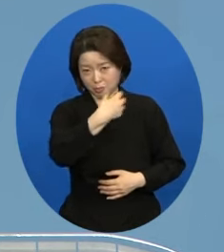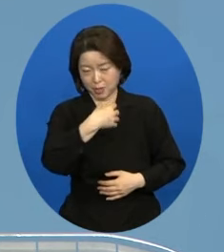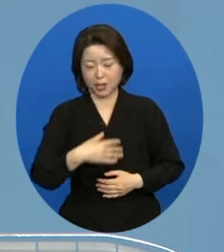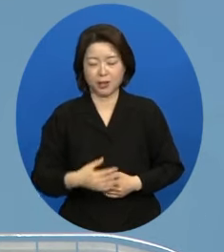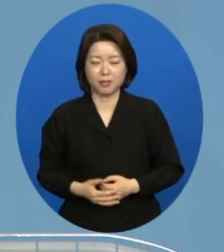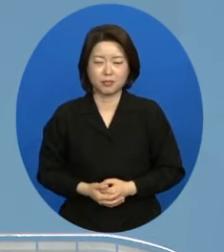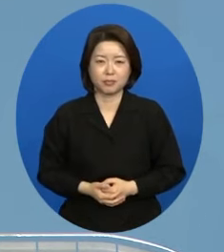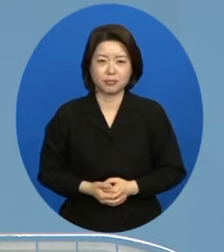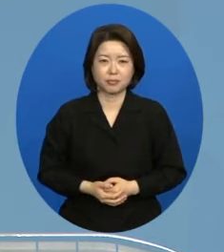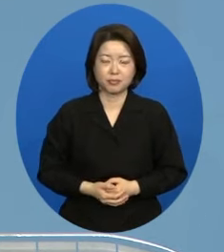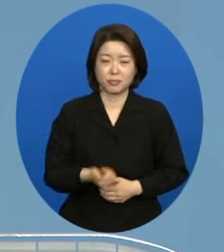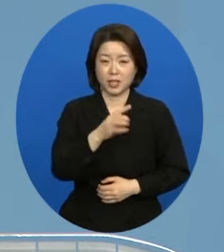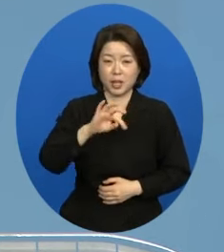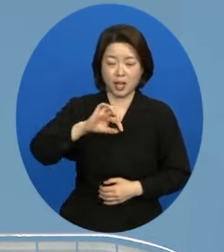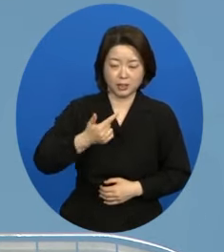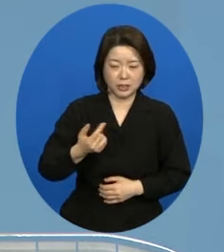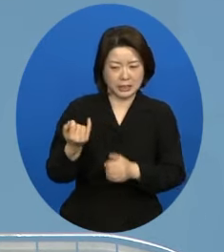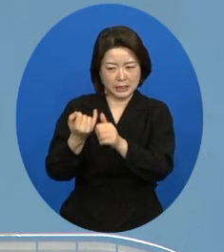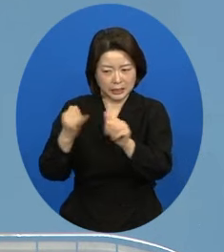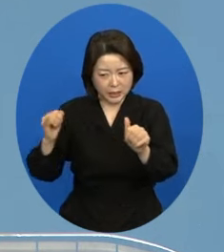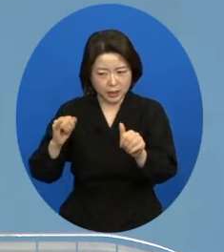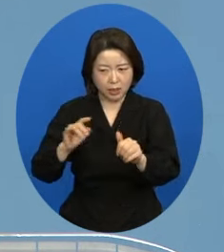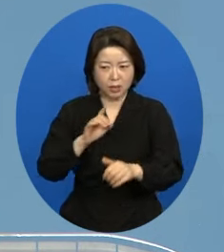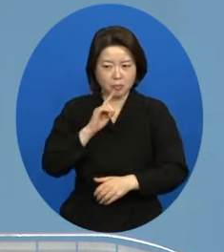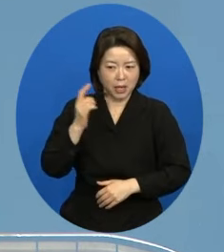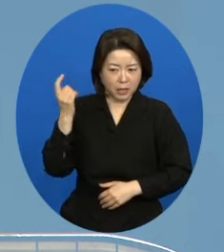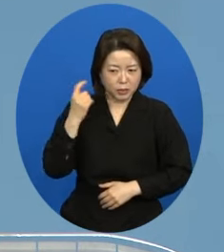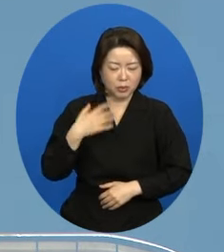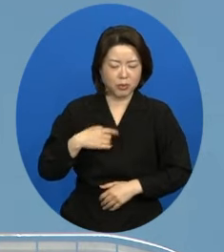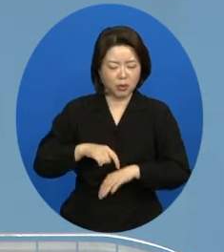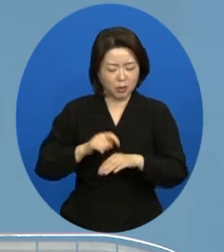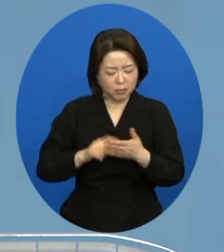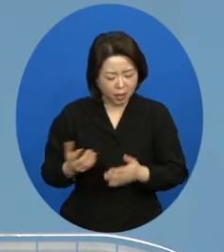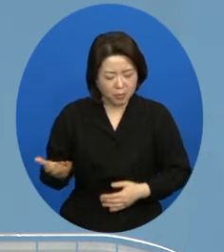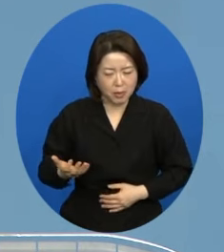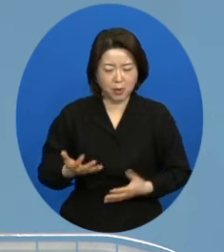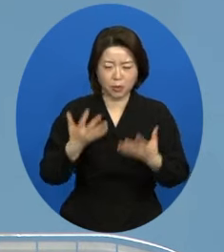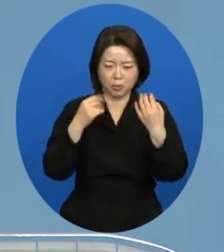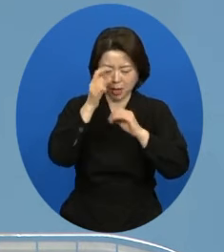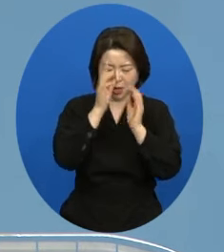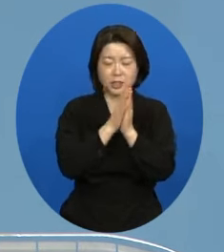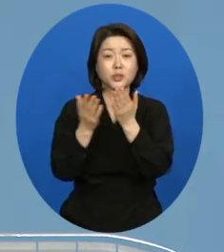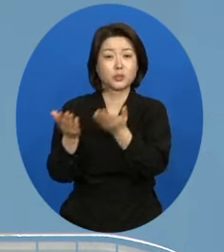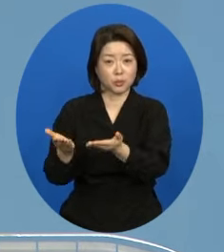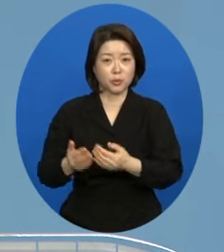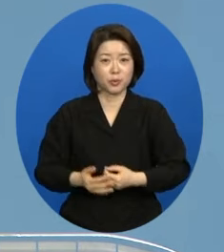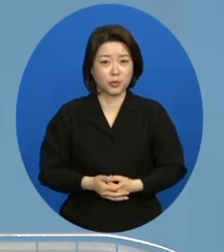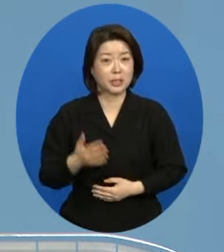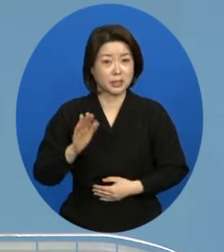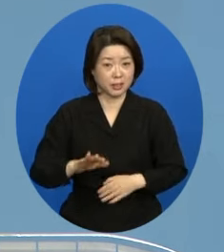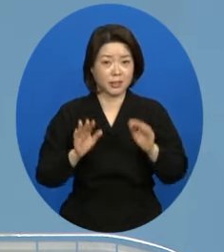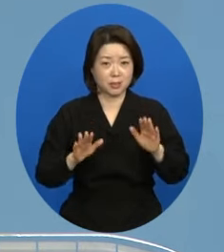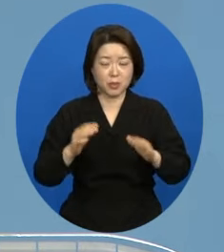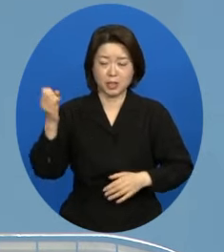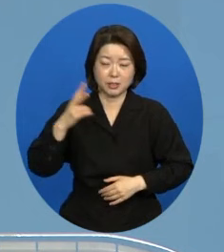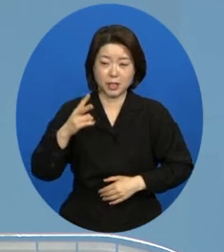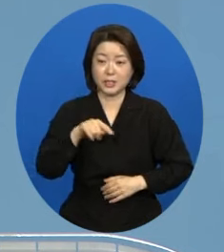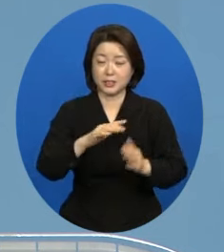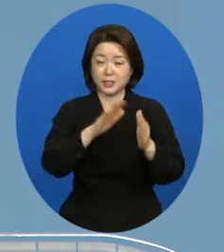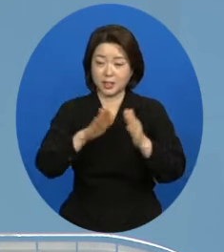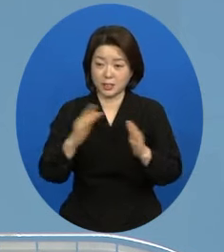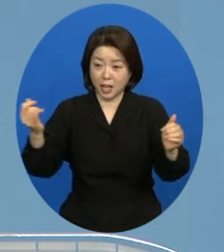깨진 그 가정의 소식을 듣고 너무나 마음이 아 그래서 많이 기도했어요 그런데 이번에 다시 그 가정에